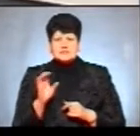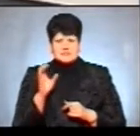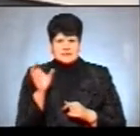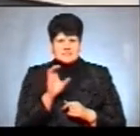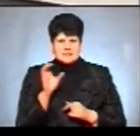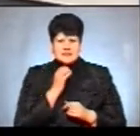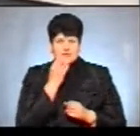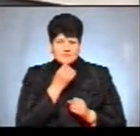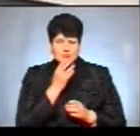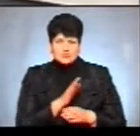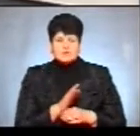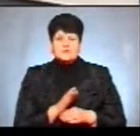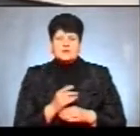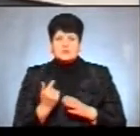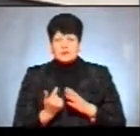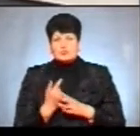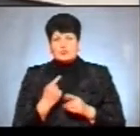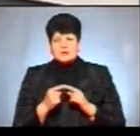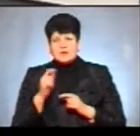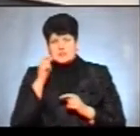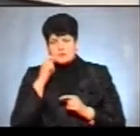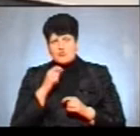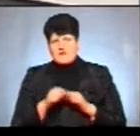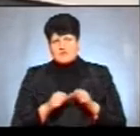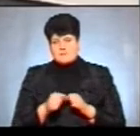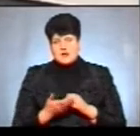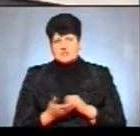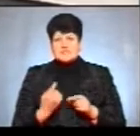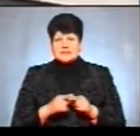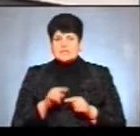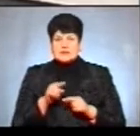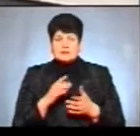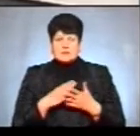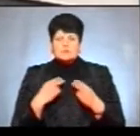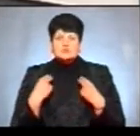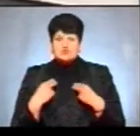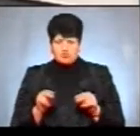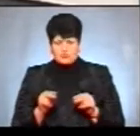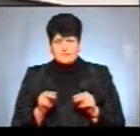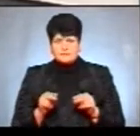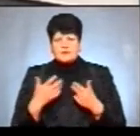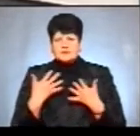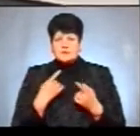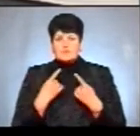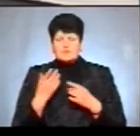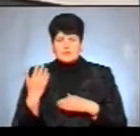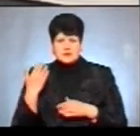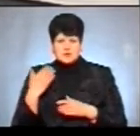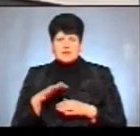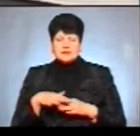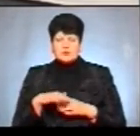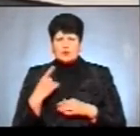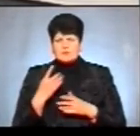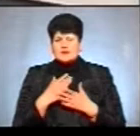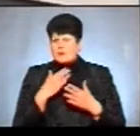і звертаємося знову до цієї цибулі ведмежої. Це ті рослини, які мають збут. Тому що, як я попередньо говорив, на території області є